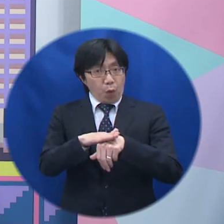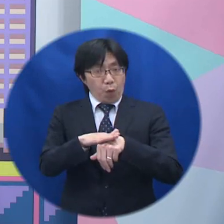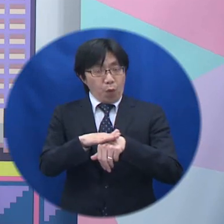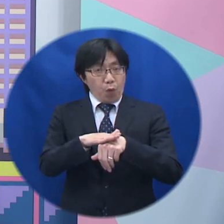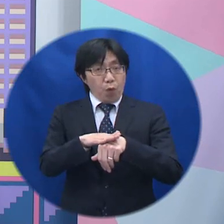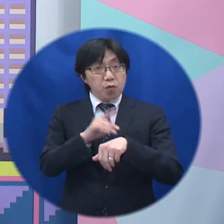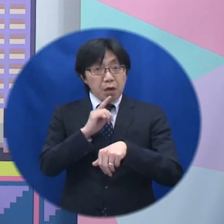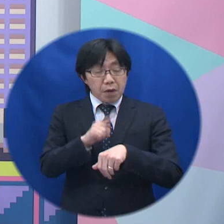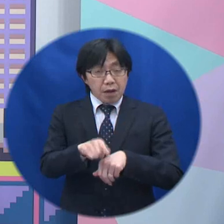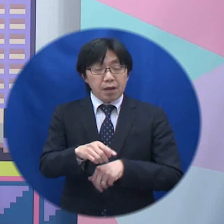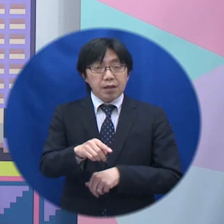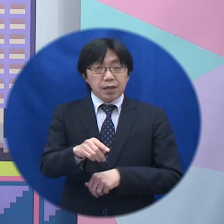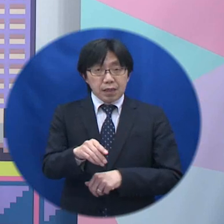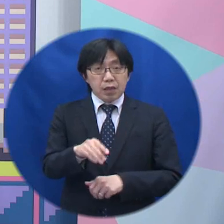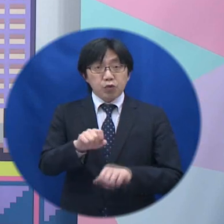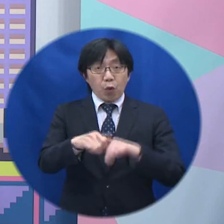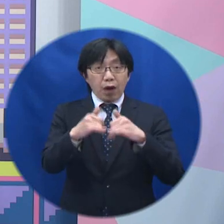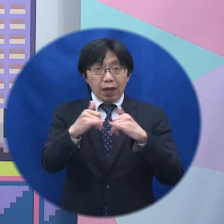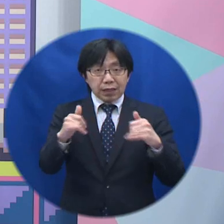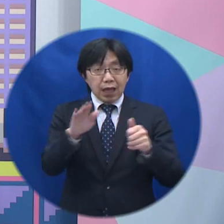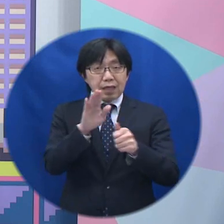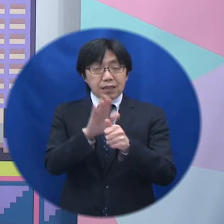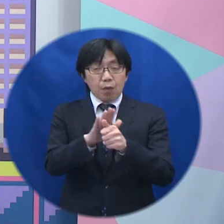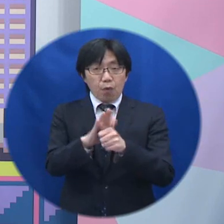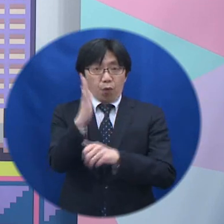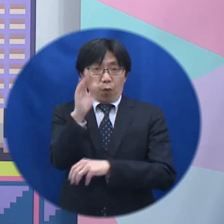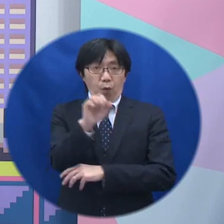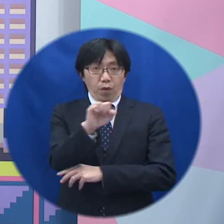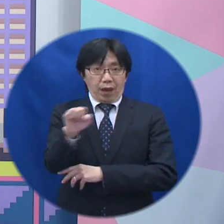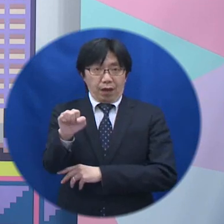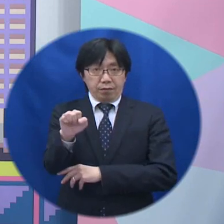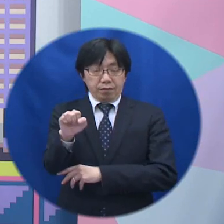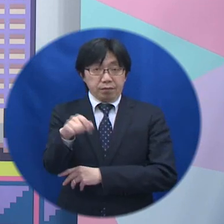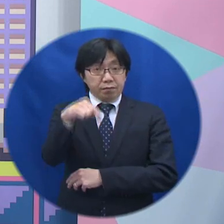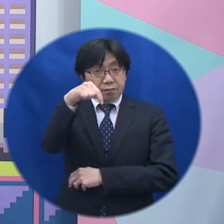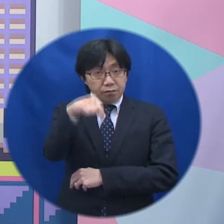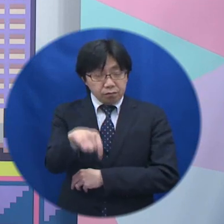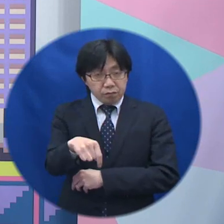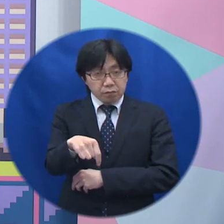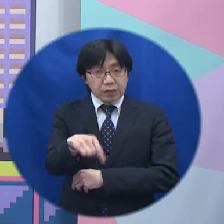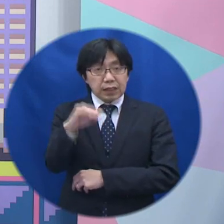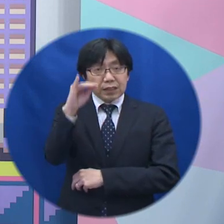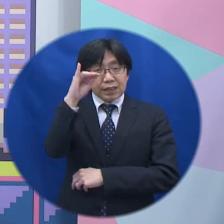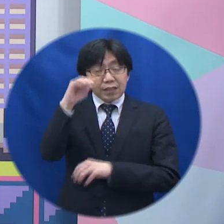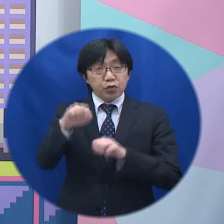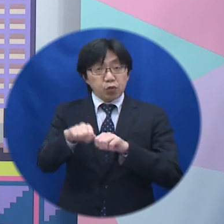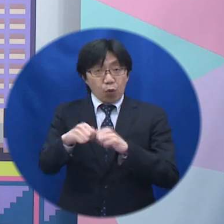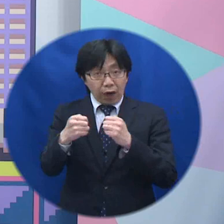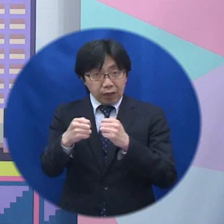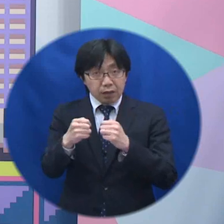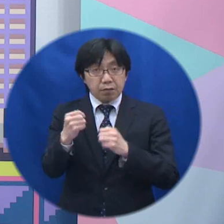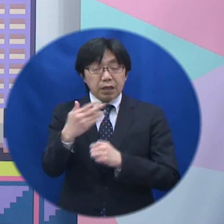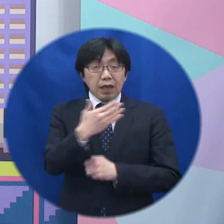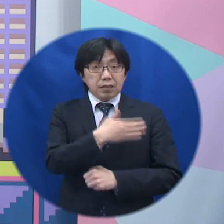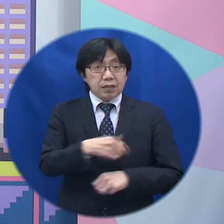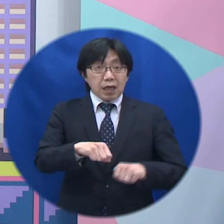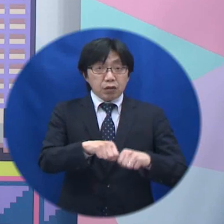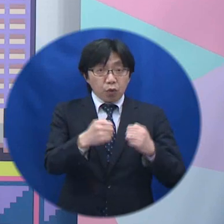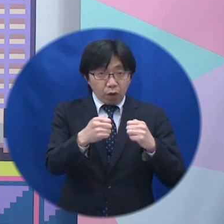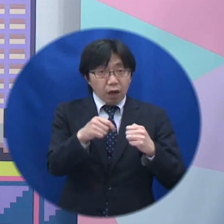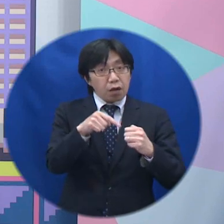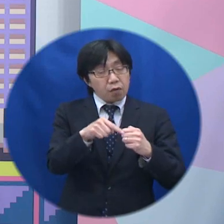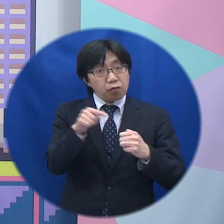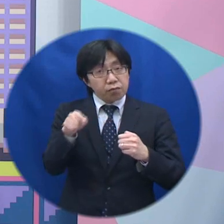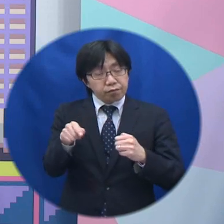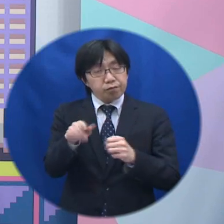する障害者サポート講座です。知的障害、そして身体障害を持つ方へのサポ